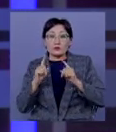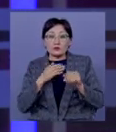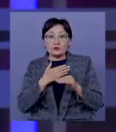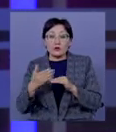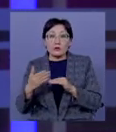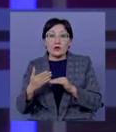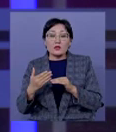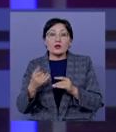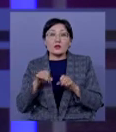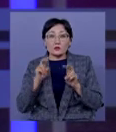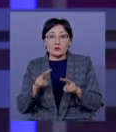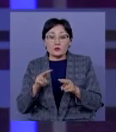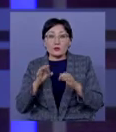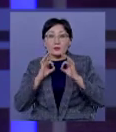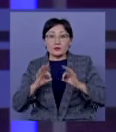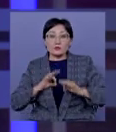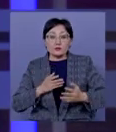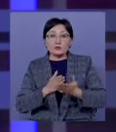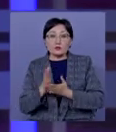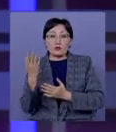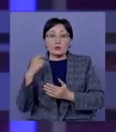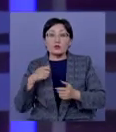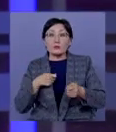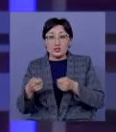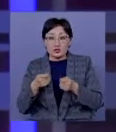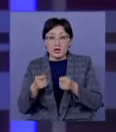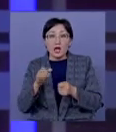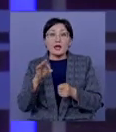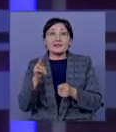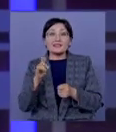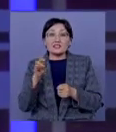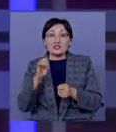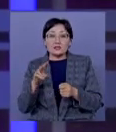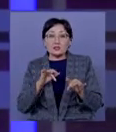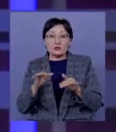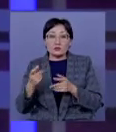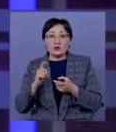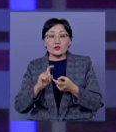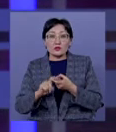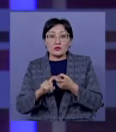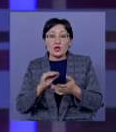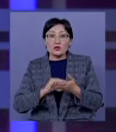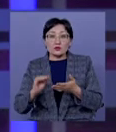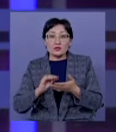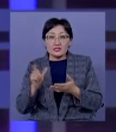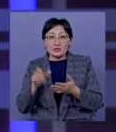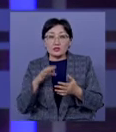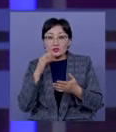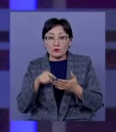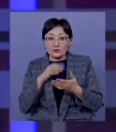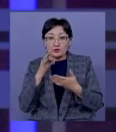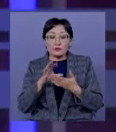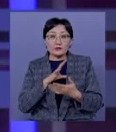кейін кулуарда арнайы прокурорлар қызметінің бұрынғы басшысы Олеся Кекселдің ісі бойынша журналистердің сауалына жауап